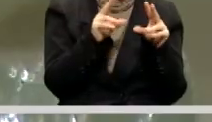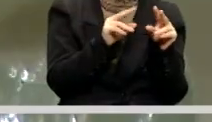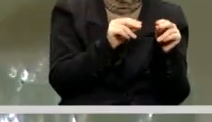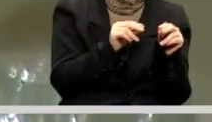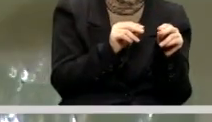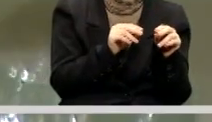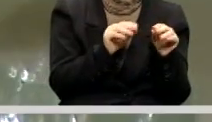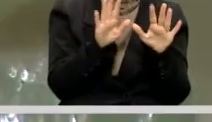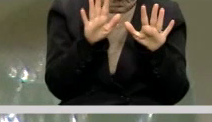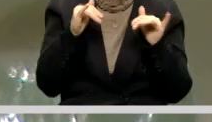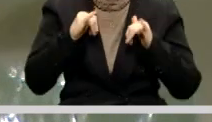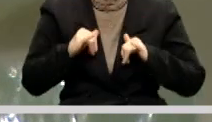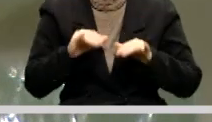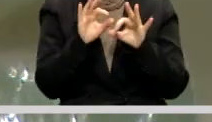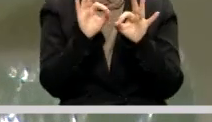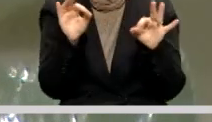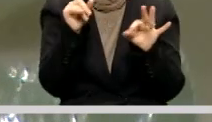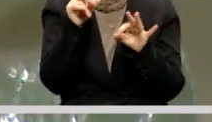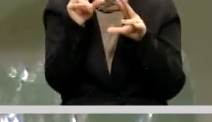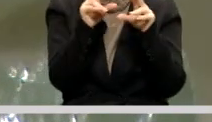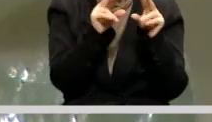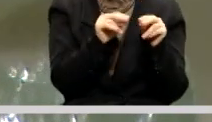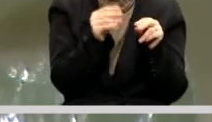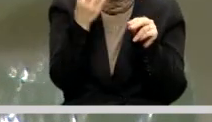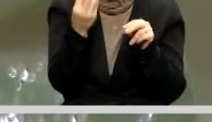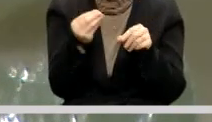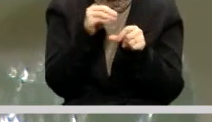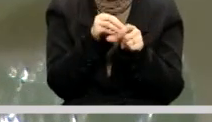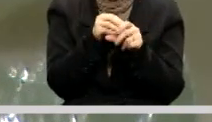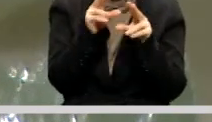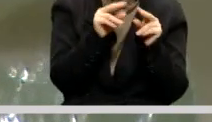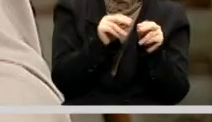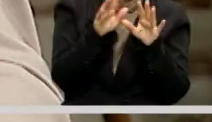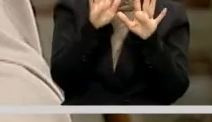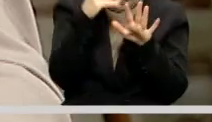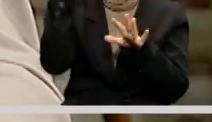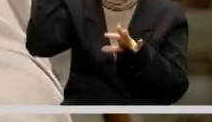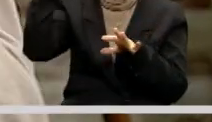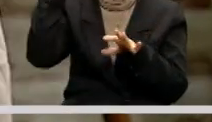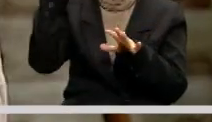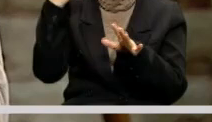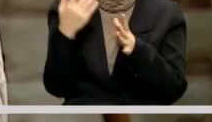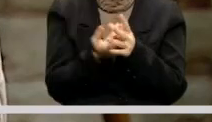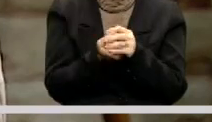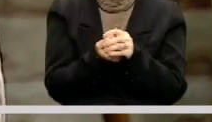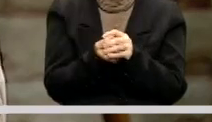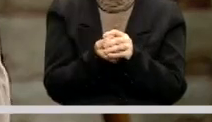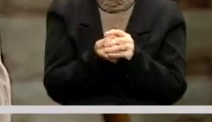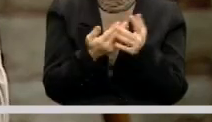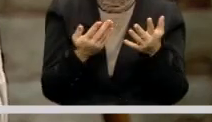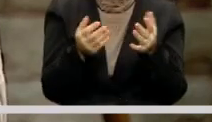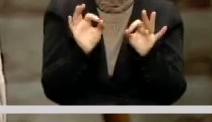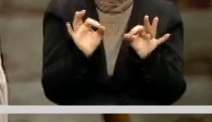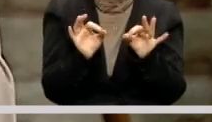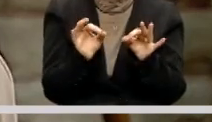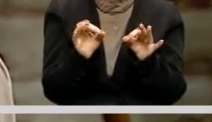ama rahatsız bir uyku geçirdiği için uyumadığını, evet, uyuyamadığını düşünüyor. Ya paradoksal insomni de böyle. Yani her